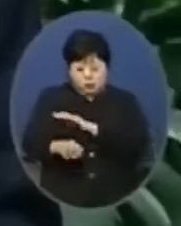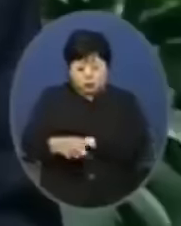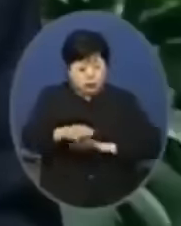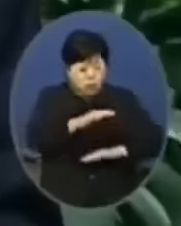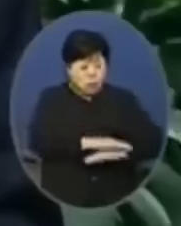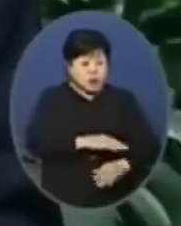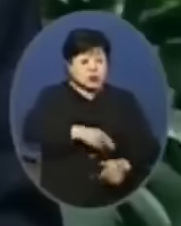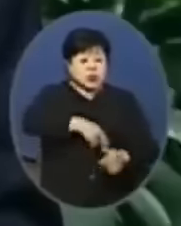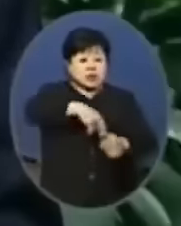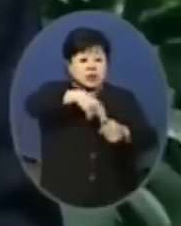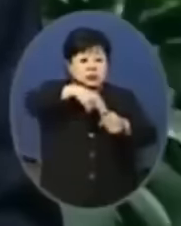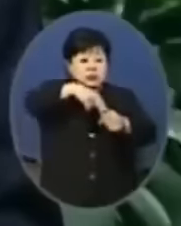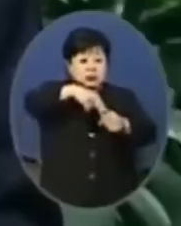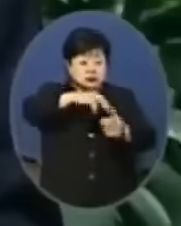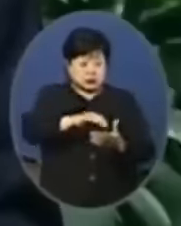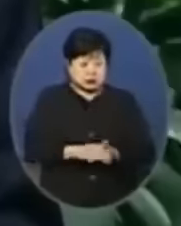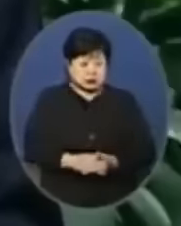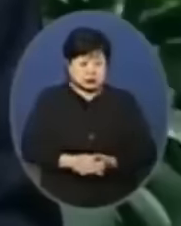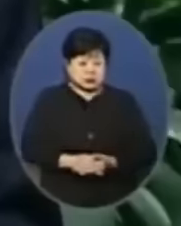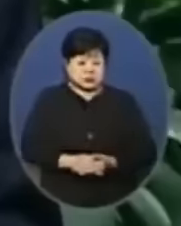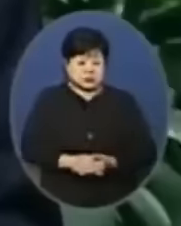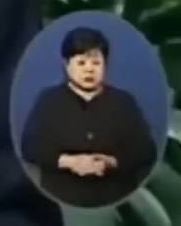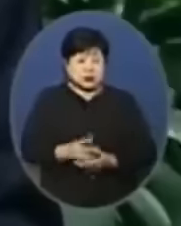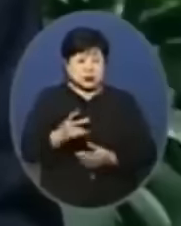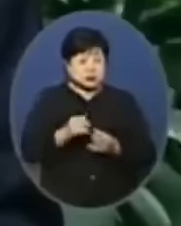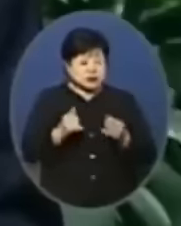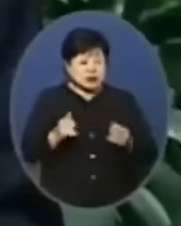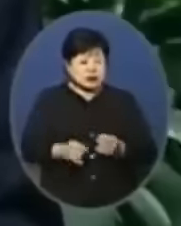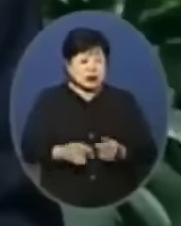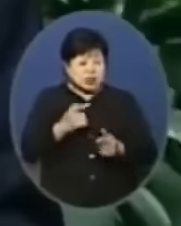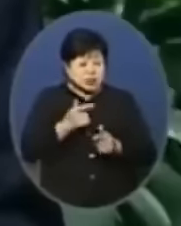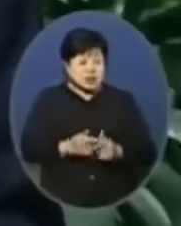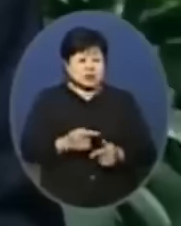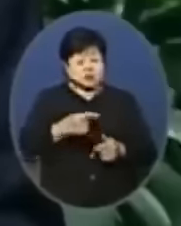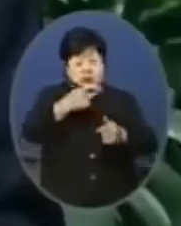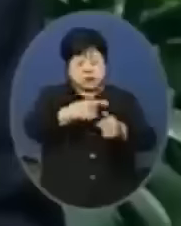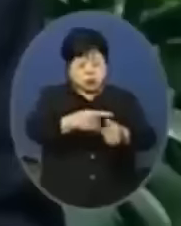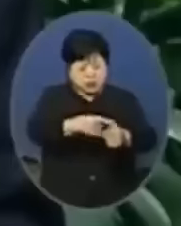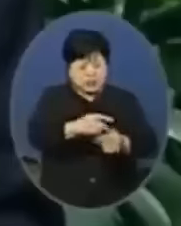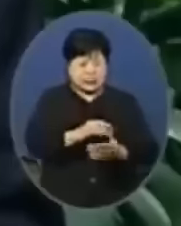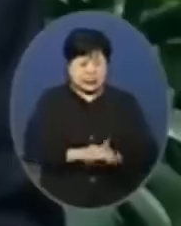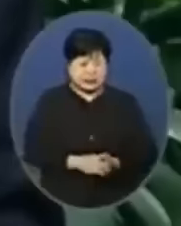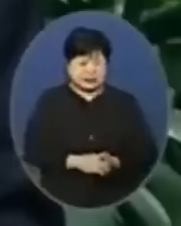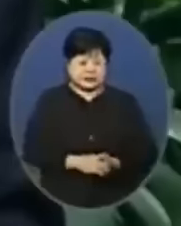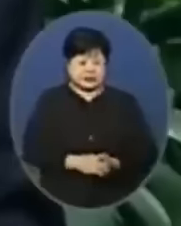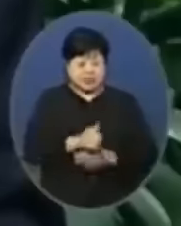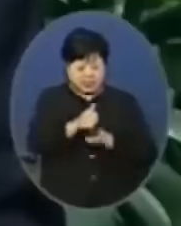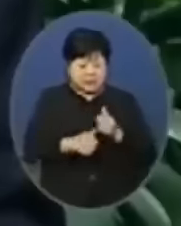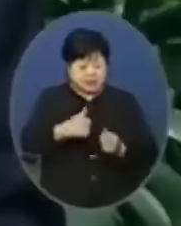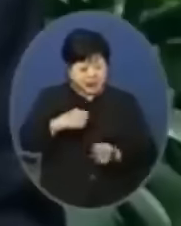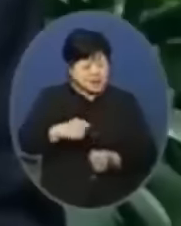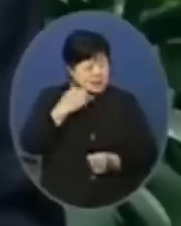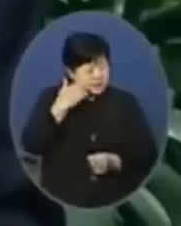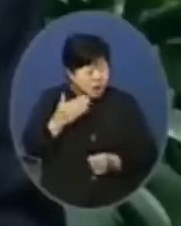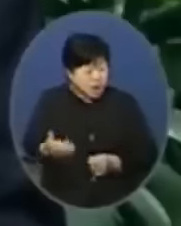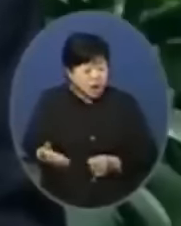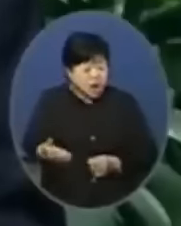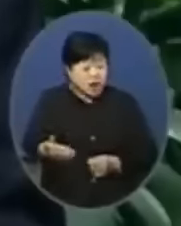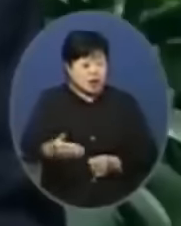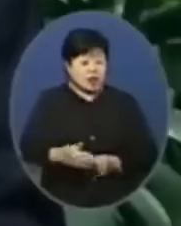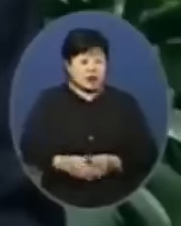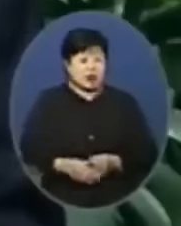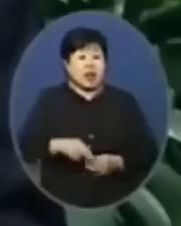왼쪽에 달려있었는데 한동안은 두 사람이 다 예수님을 보고 욕을 했습니다. 너가 하나님의 아들이면서 왜